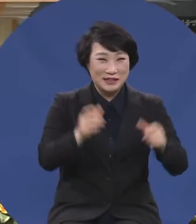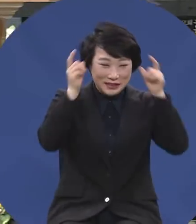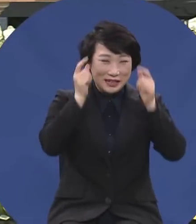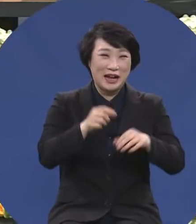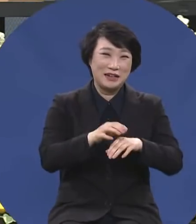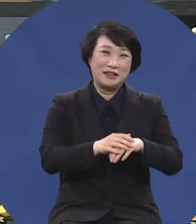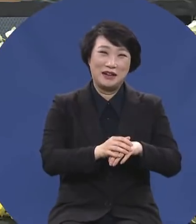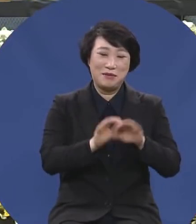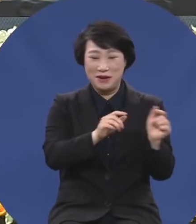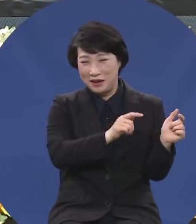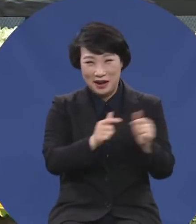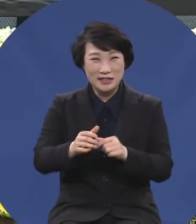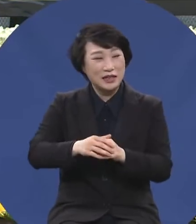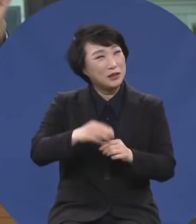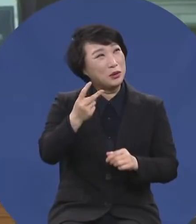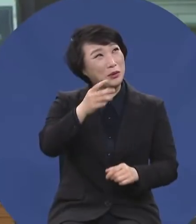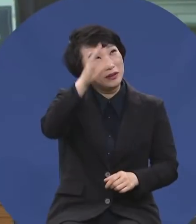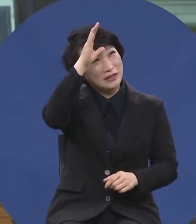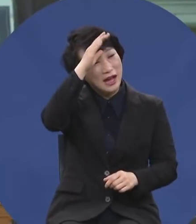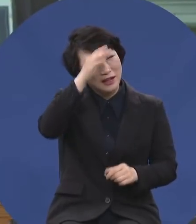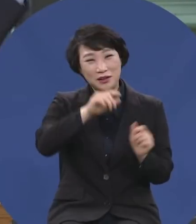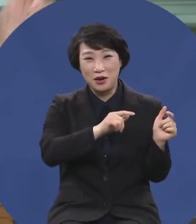살점, 닭고기 살점,